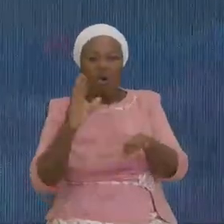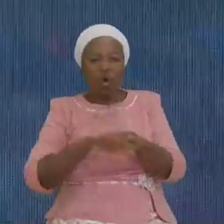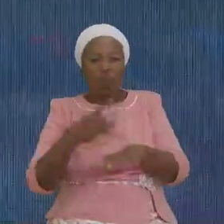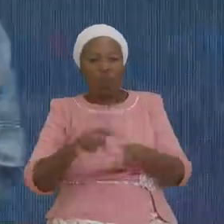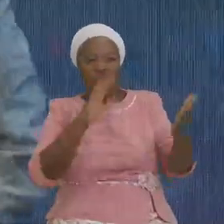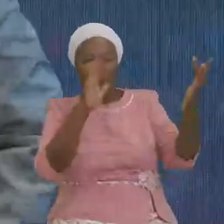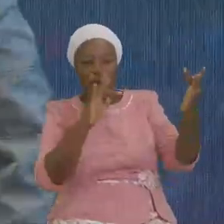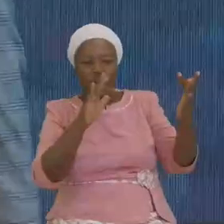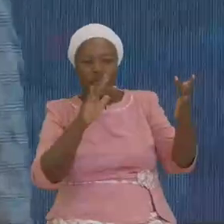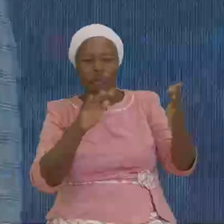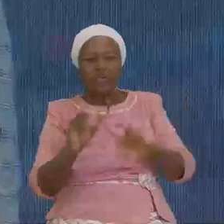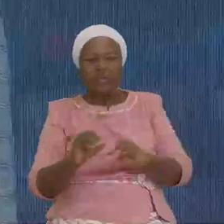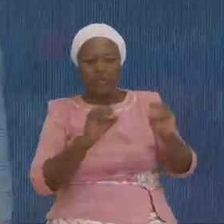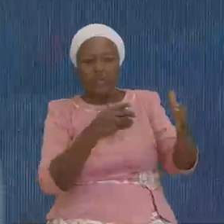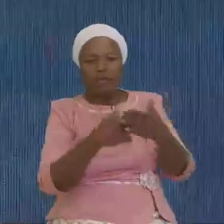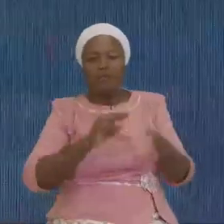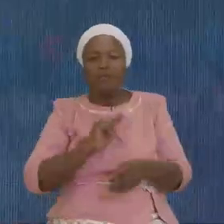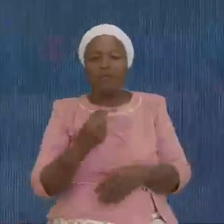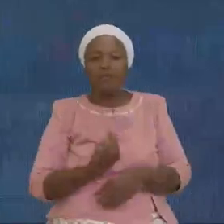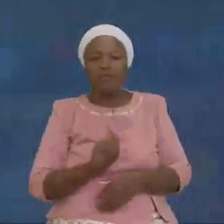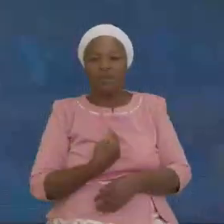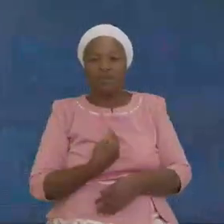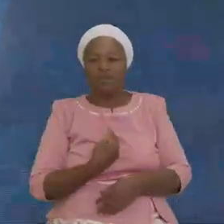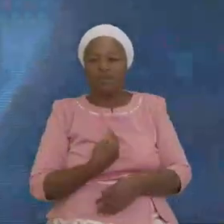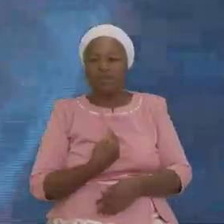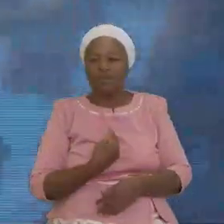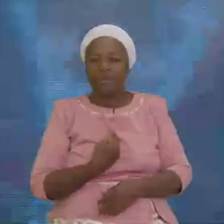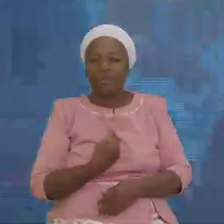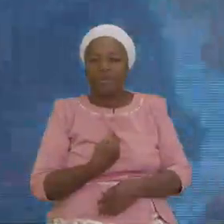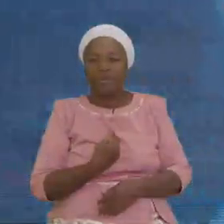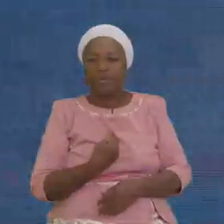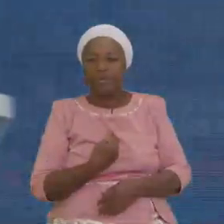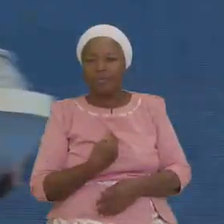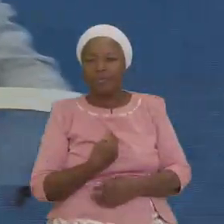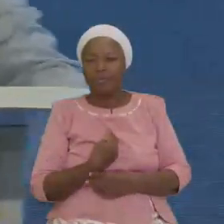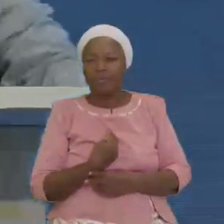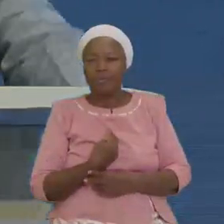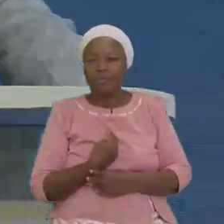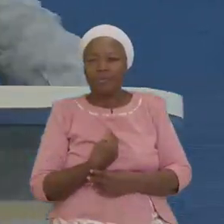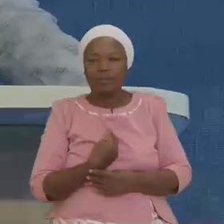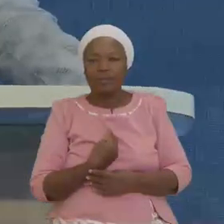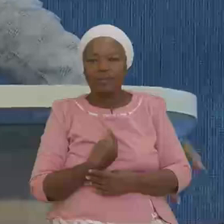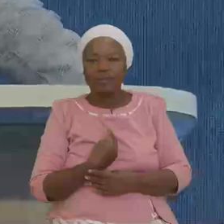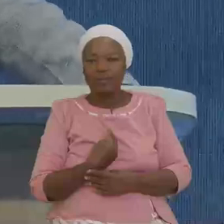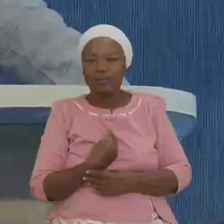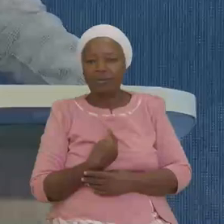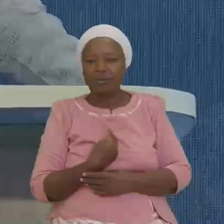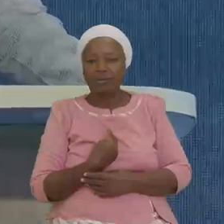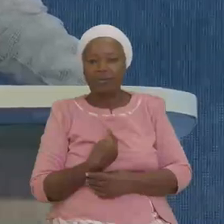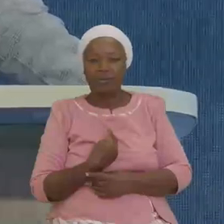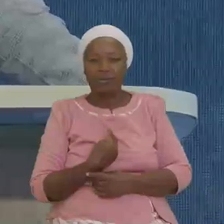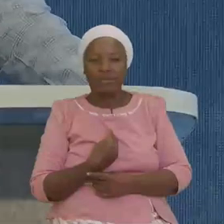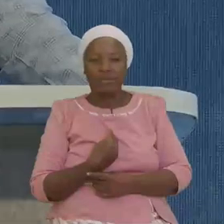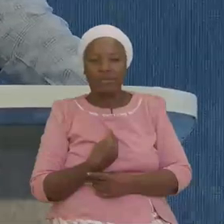dont le seul refuge a été de saisir l'espérance qui